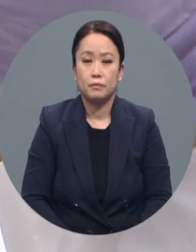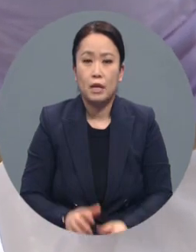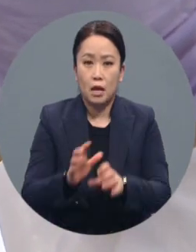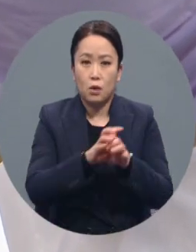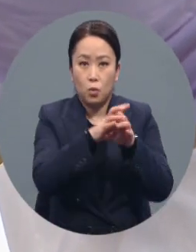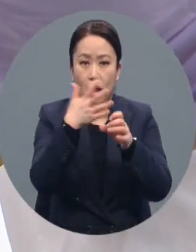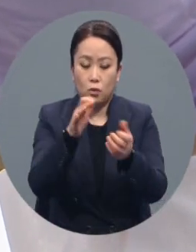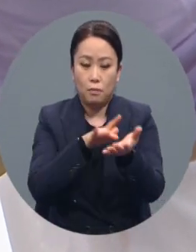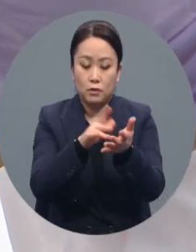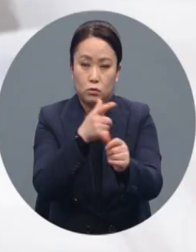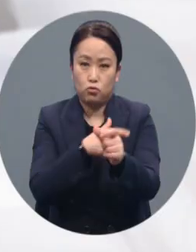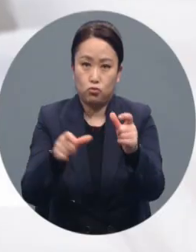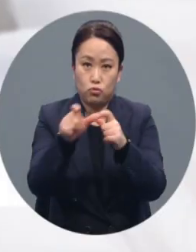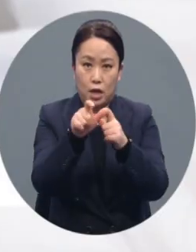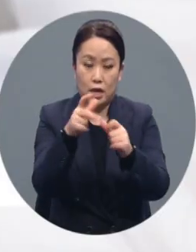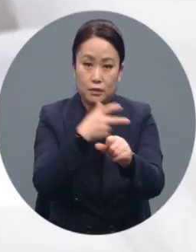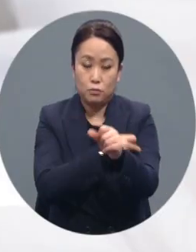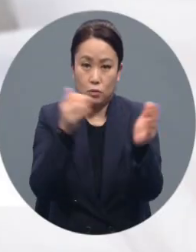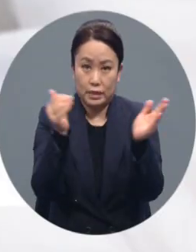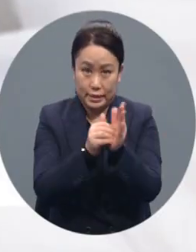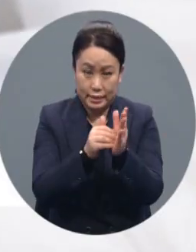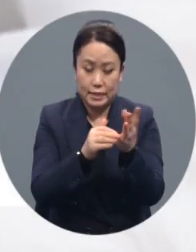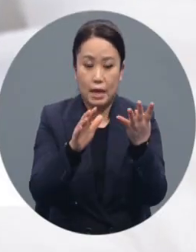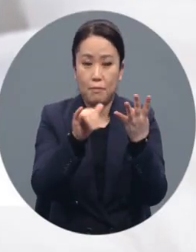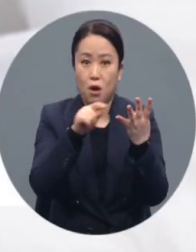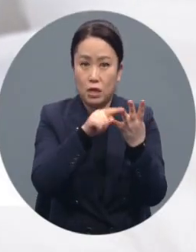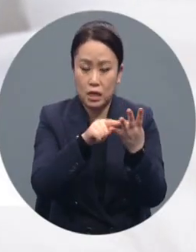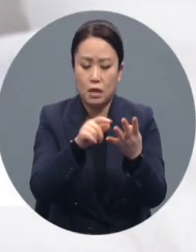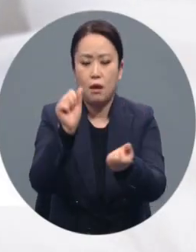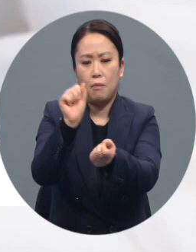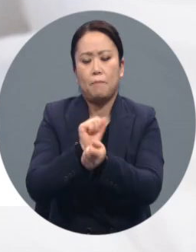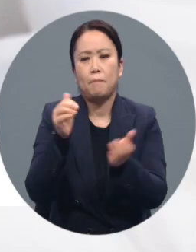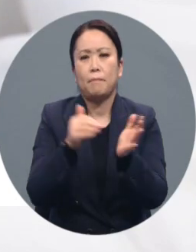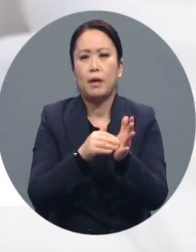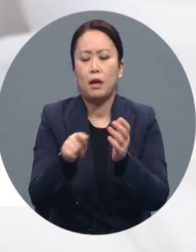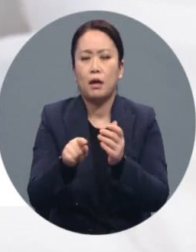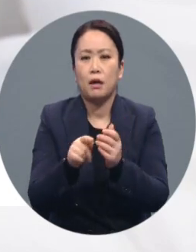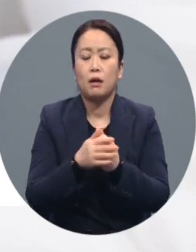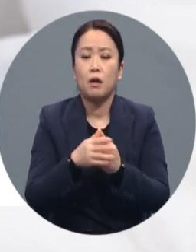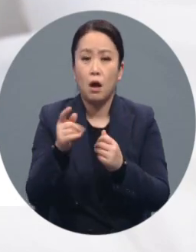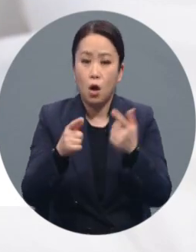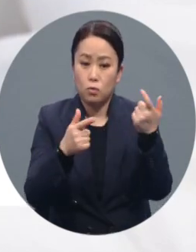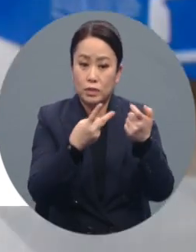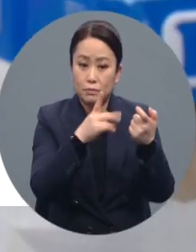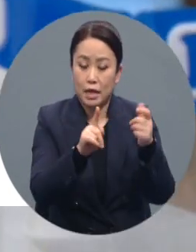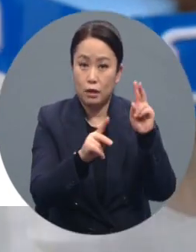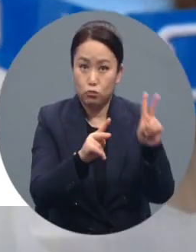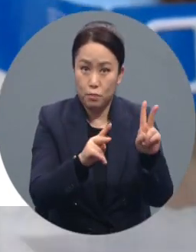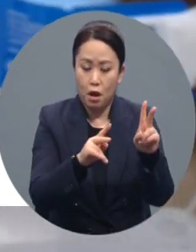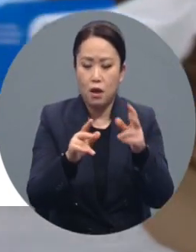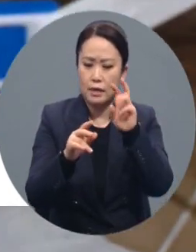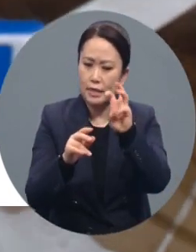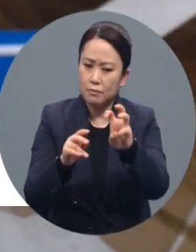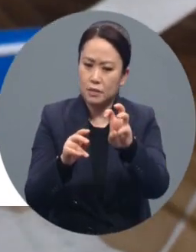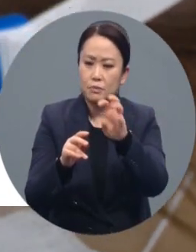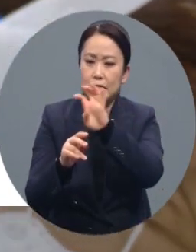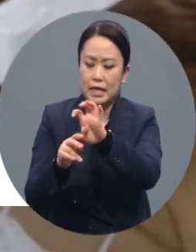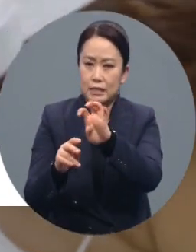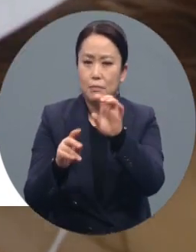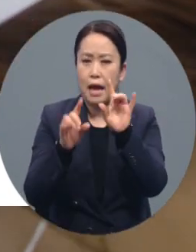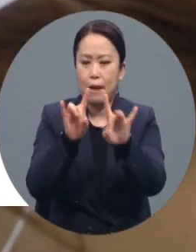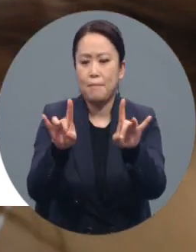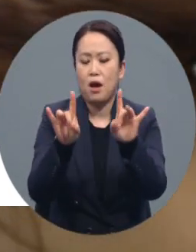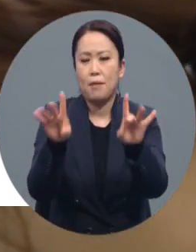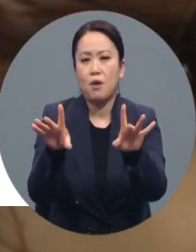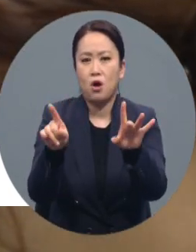쿠로 내일 그 백신 추가 접종을 마친 4명이 잇따라 확진 판정을 받았습니다 60대 2명과 3 40대 각각 한 명씩